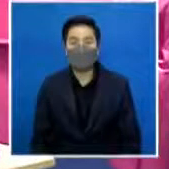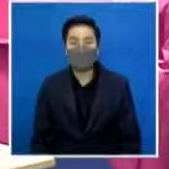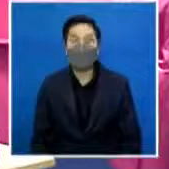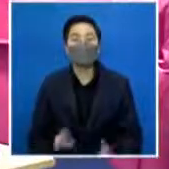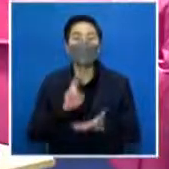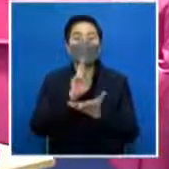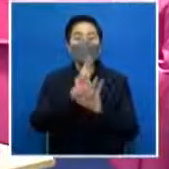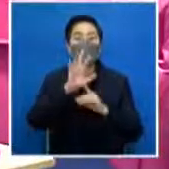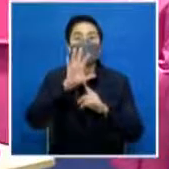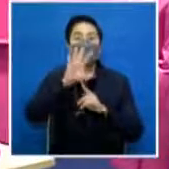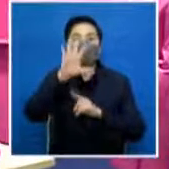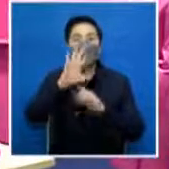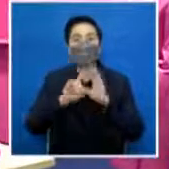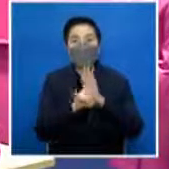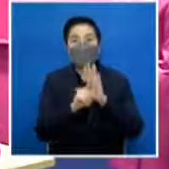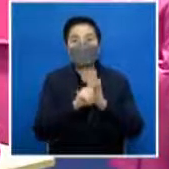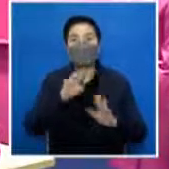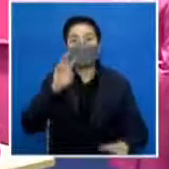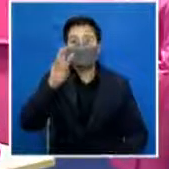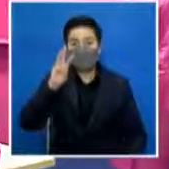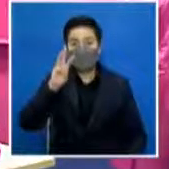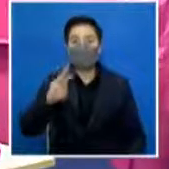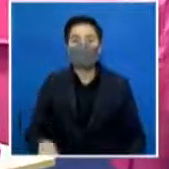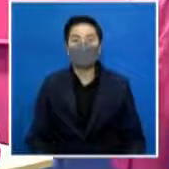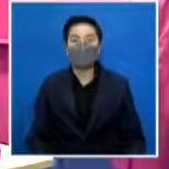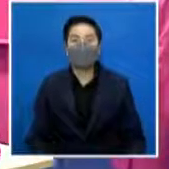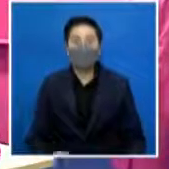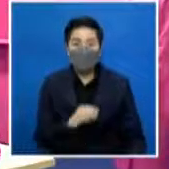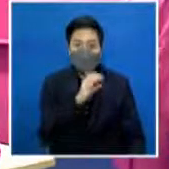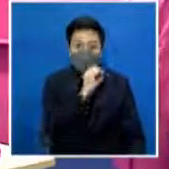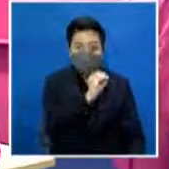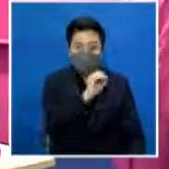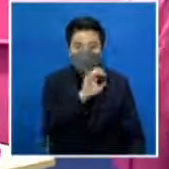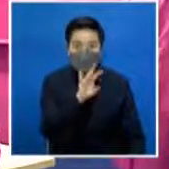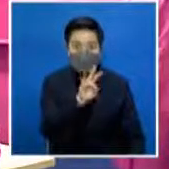อันดับที่5หมุนครั้งที่6เลขที่ออก